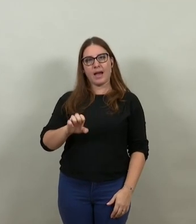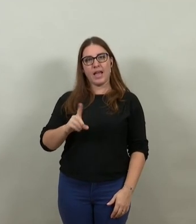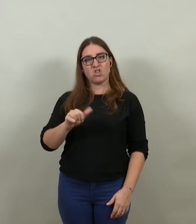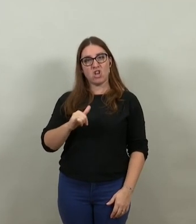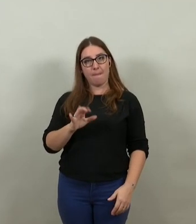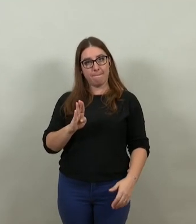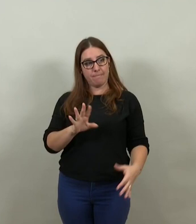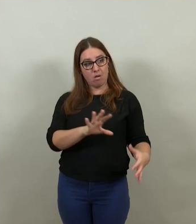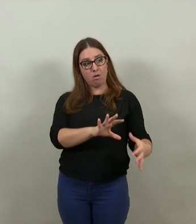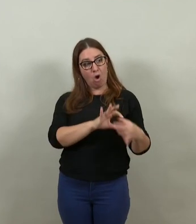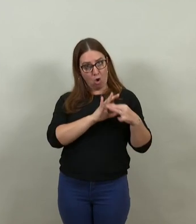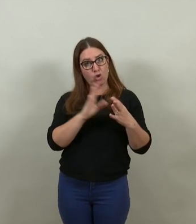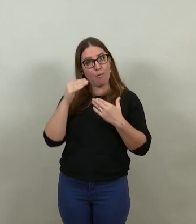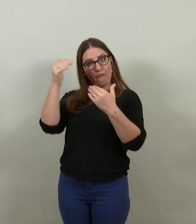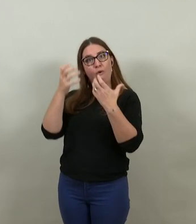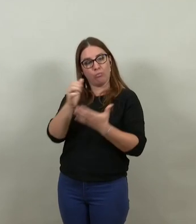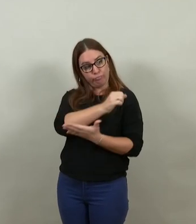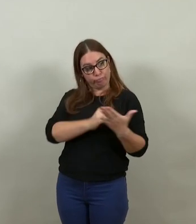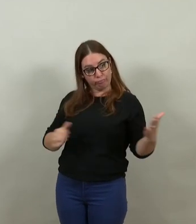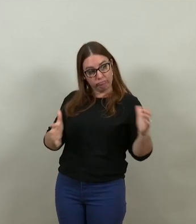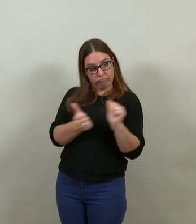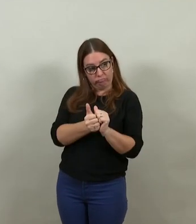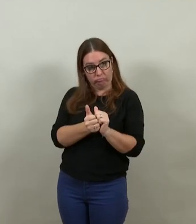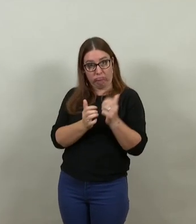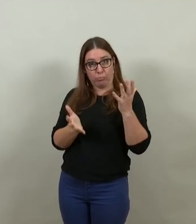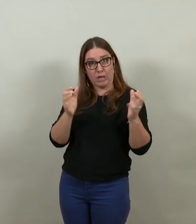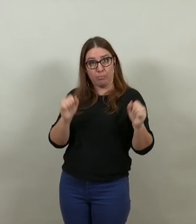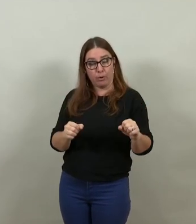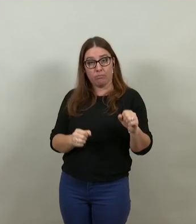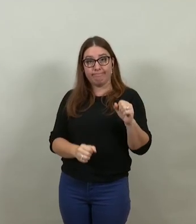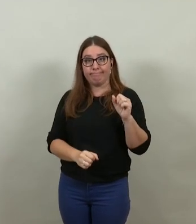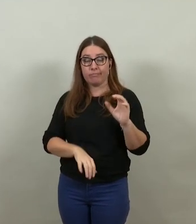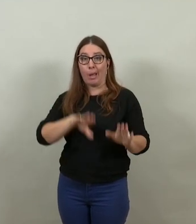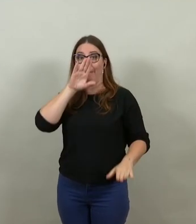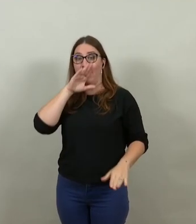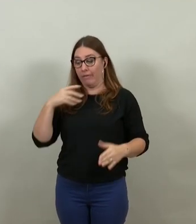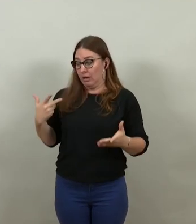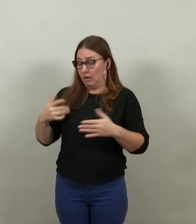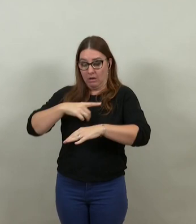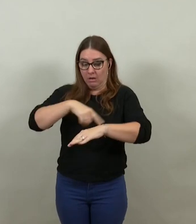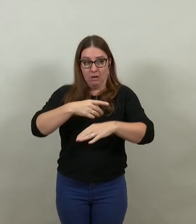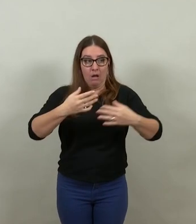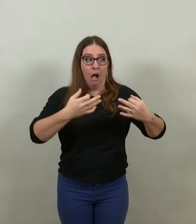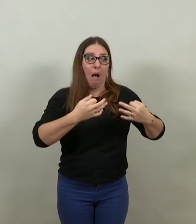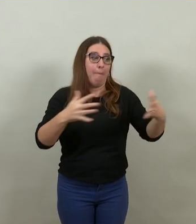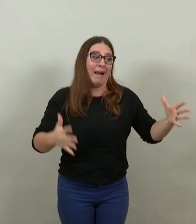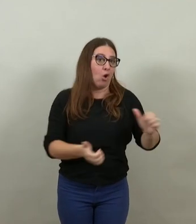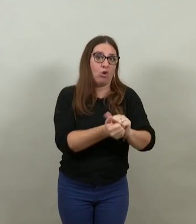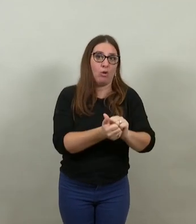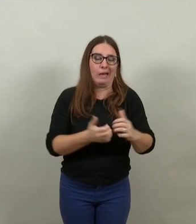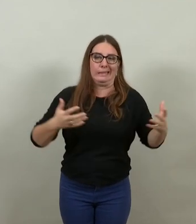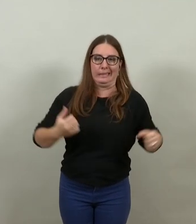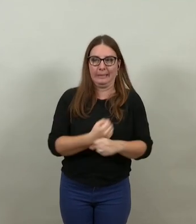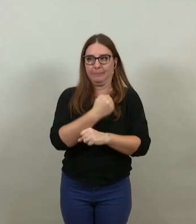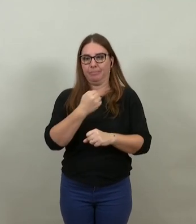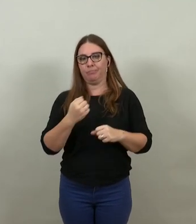rédaction d'un d'un vœux qui aurait pu être commun et malheureusement le le temps ne ne l'a pas permis donc